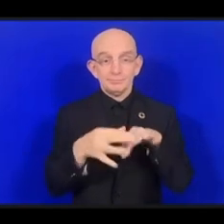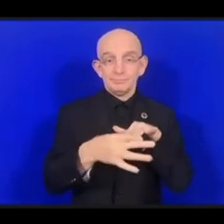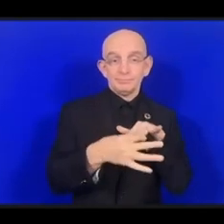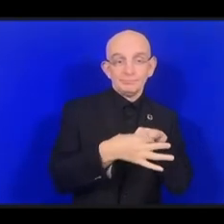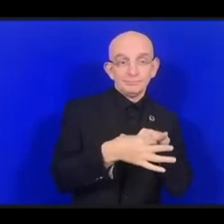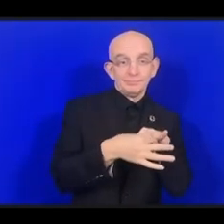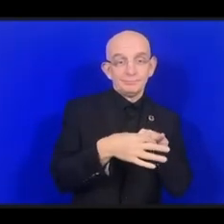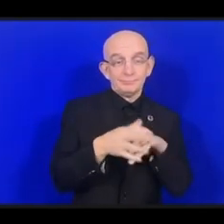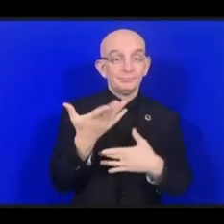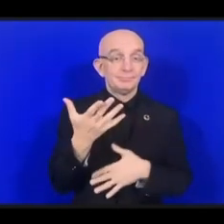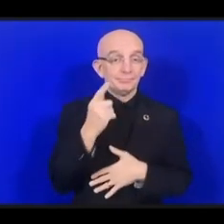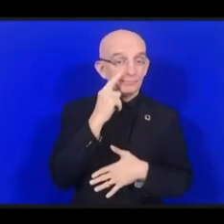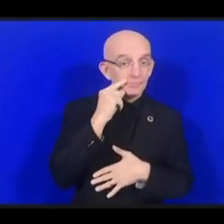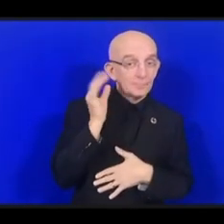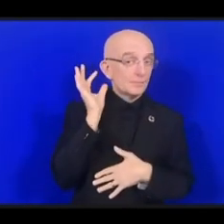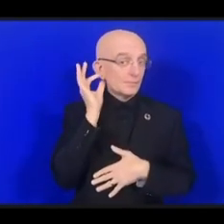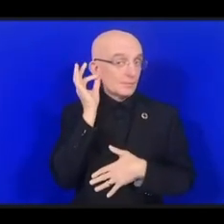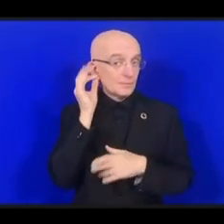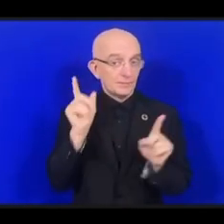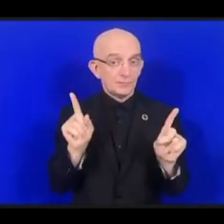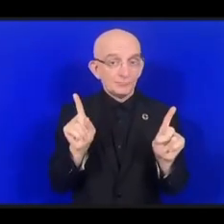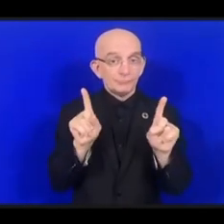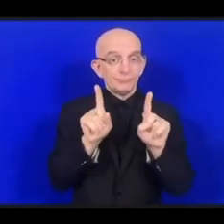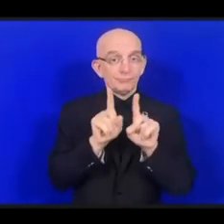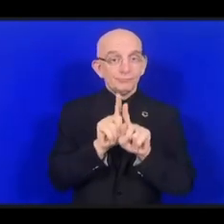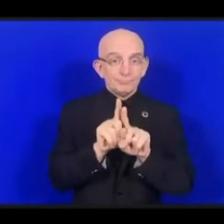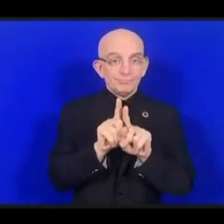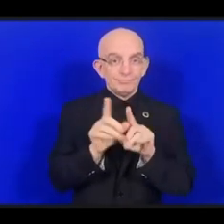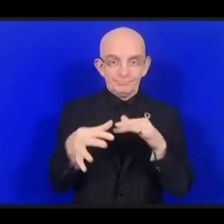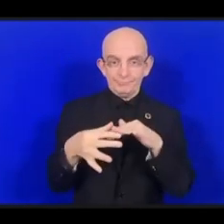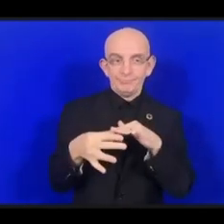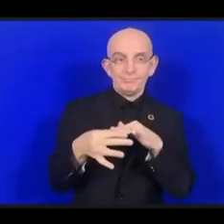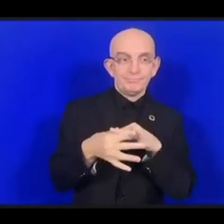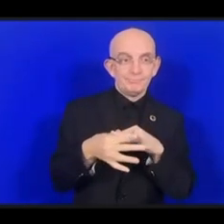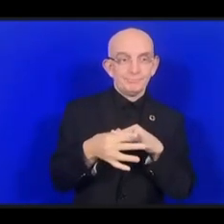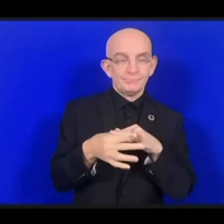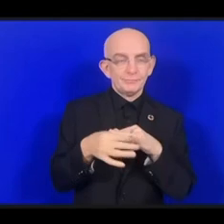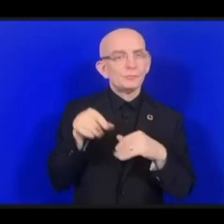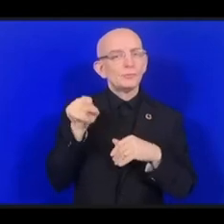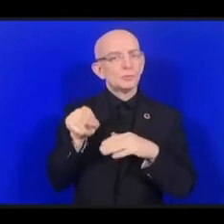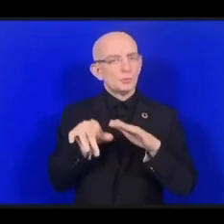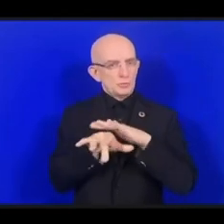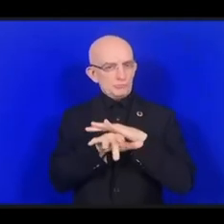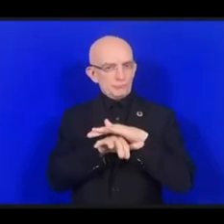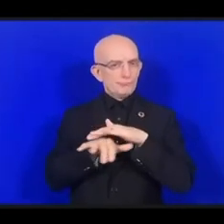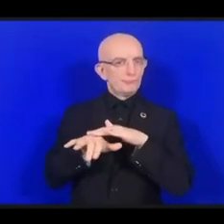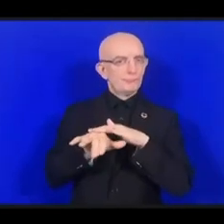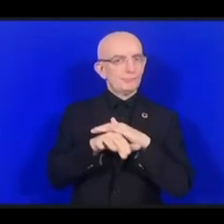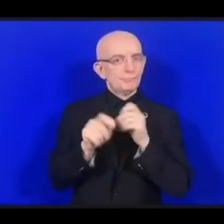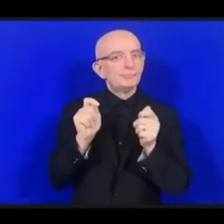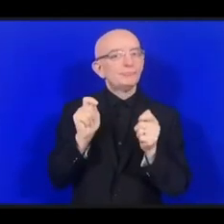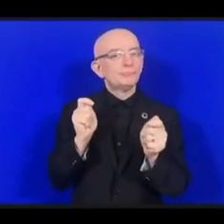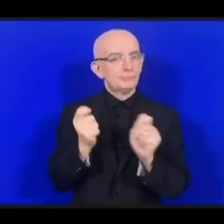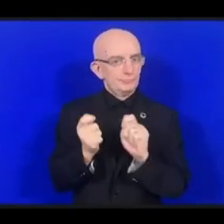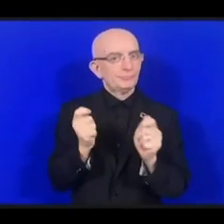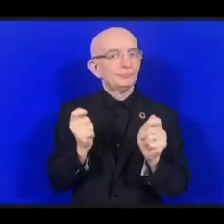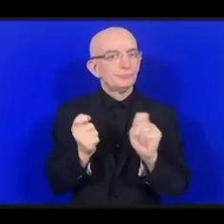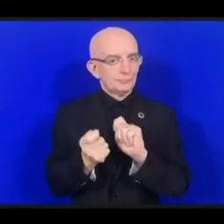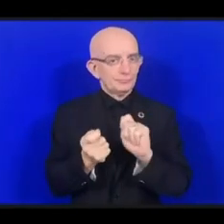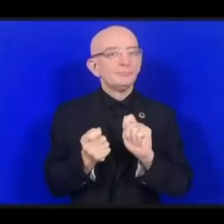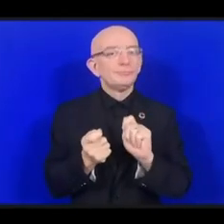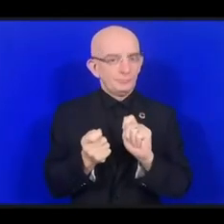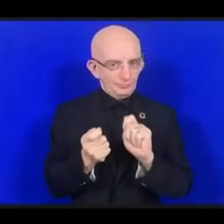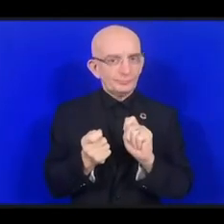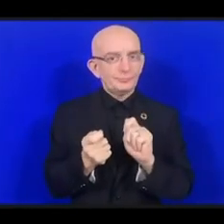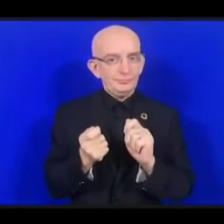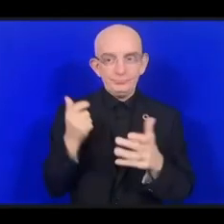这个字的意义啊，在过去已经发生了很大变化，过去十二年